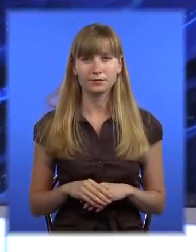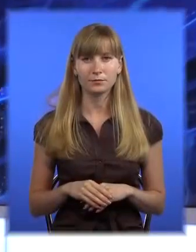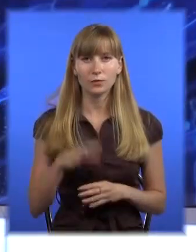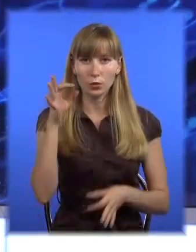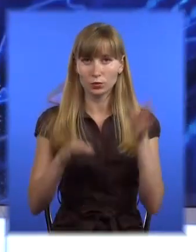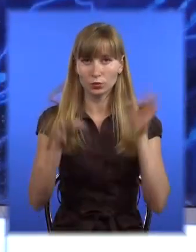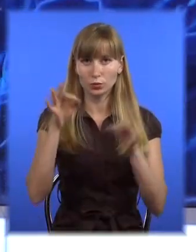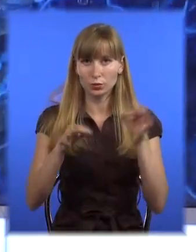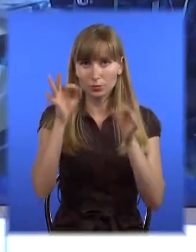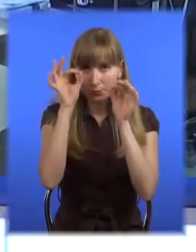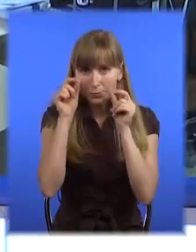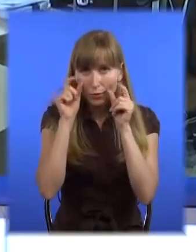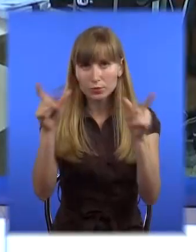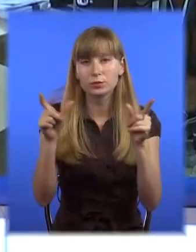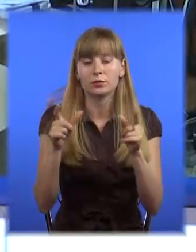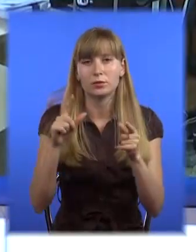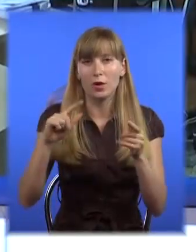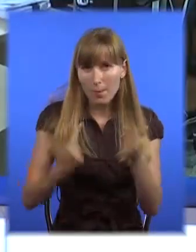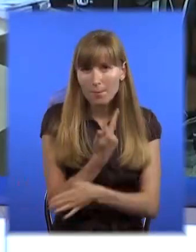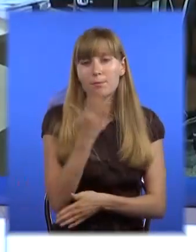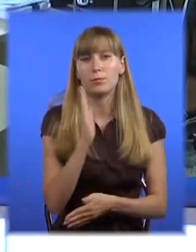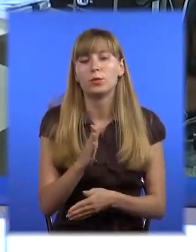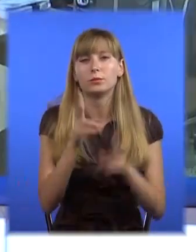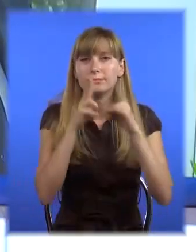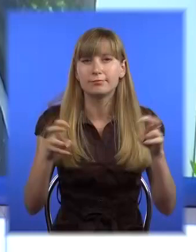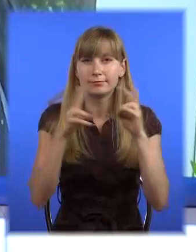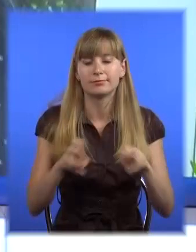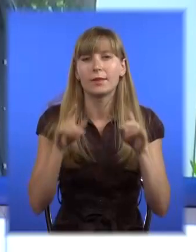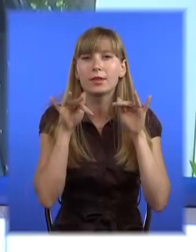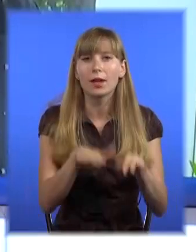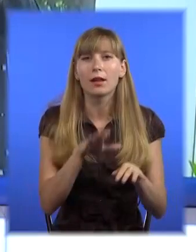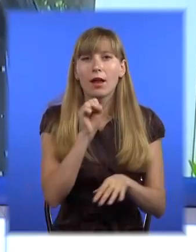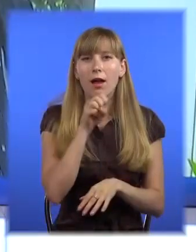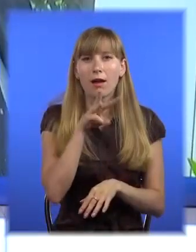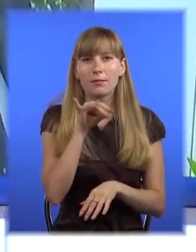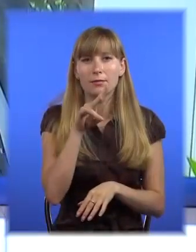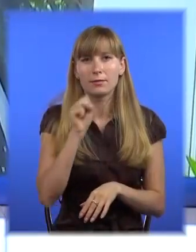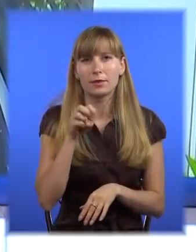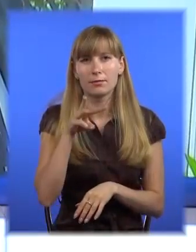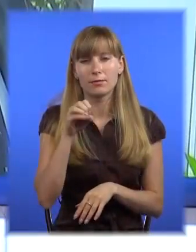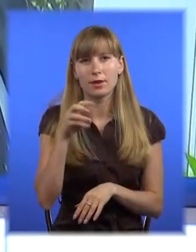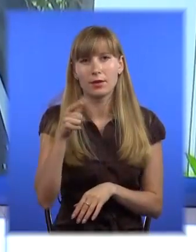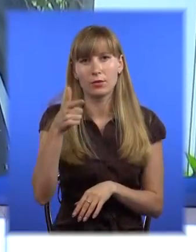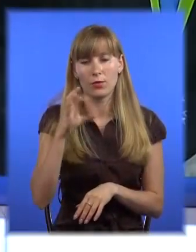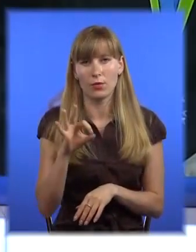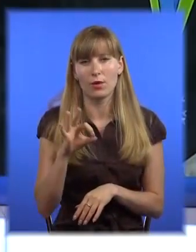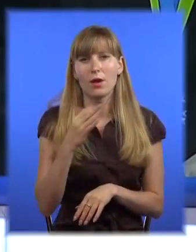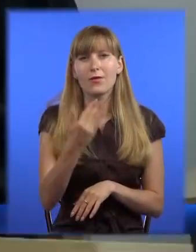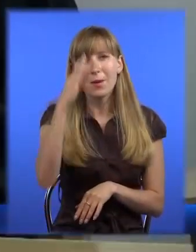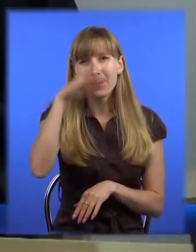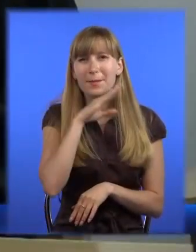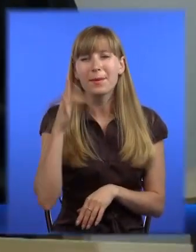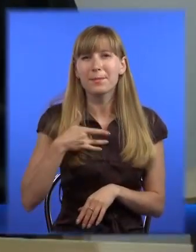Феміда прокинулась. Суд нарешті розглядатиме справу спаленої Аміни Менгу по суті. Втім, обвинувачуваних прийомних